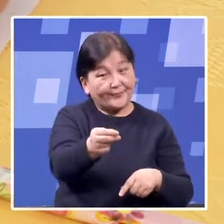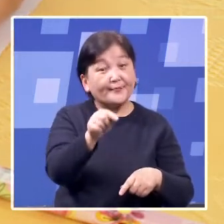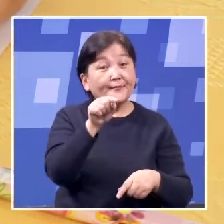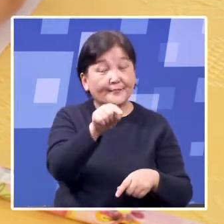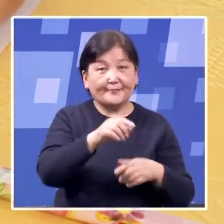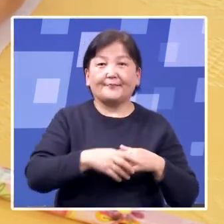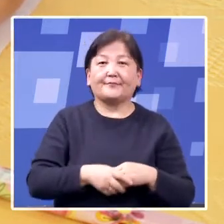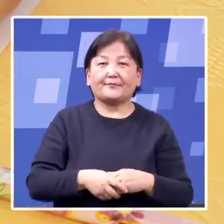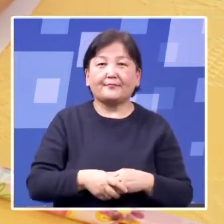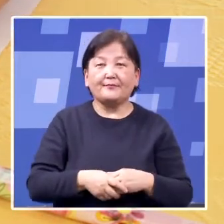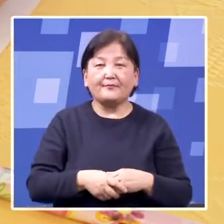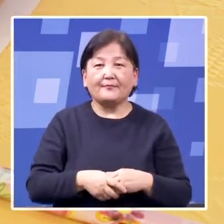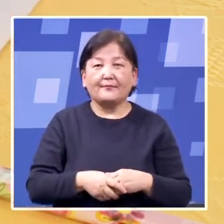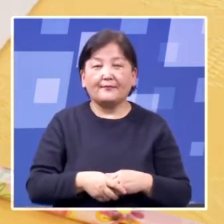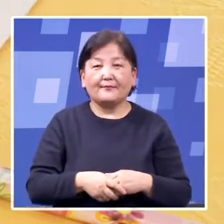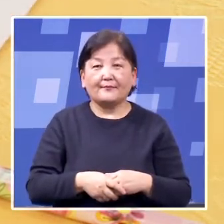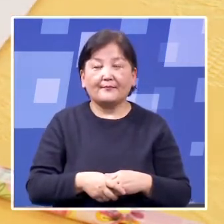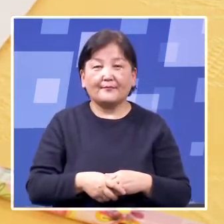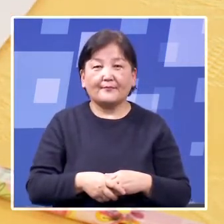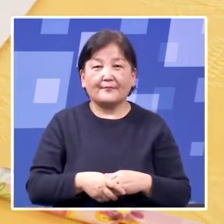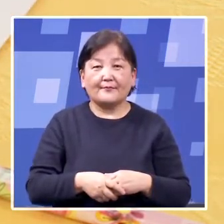За, дээд хэсгийг нь хөллөлээ.